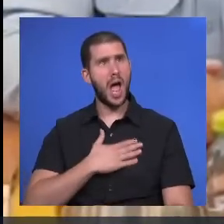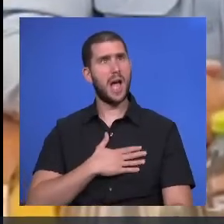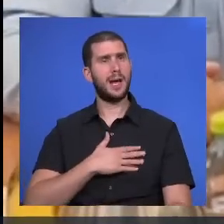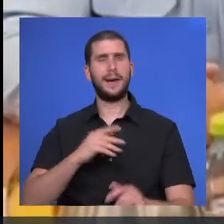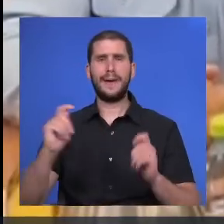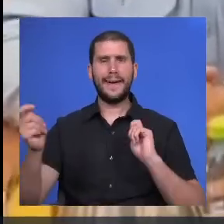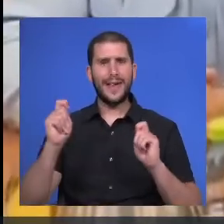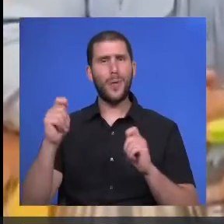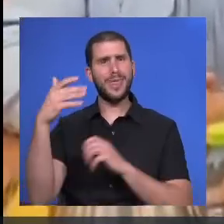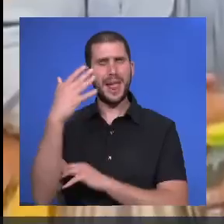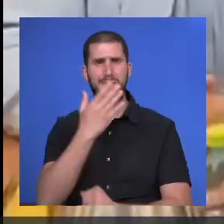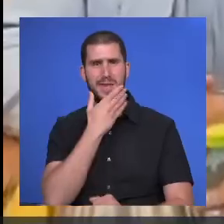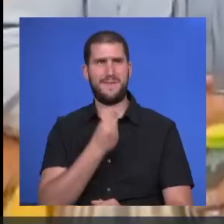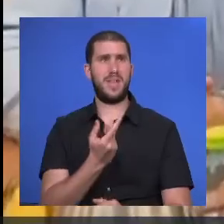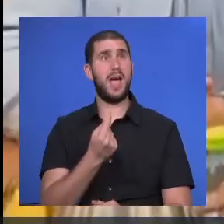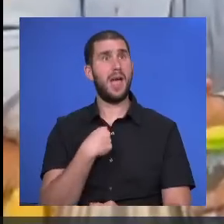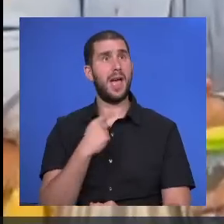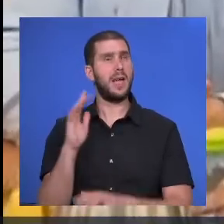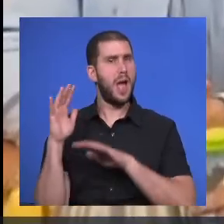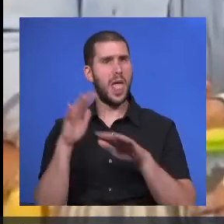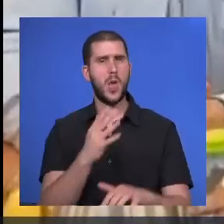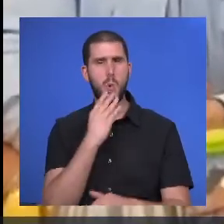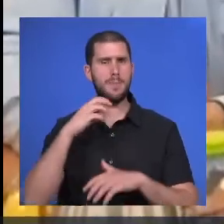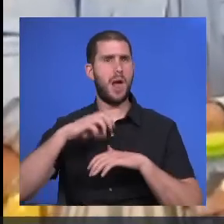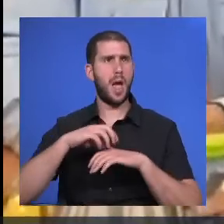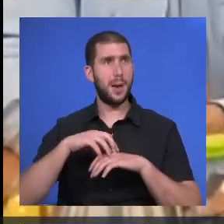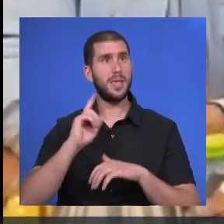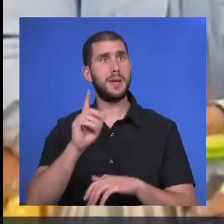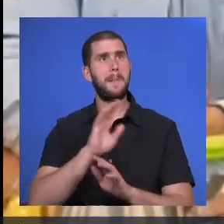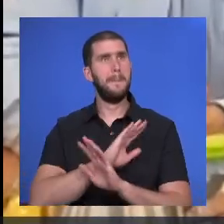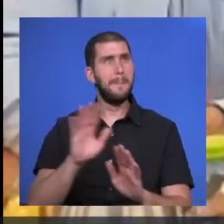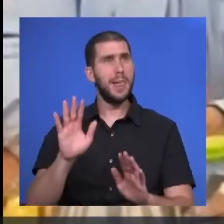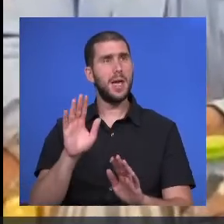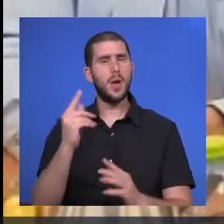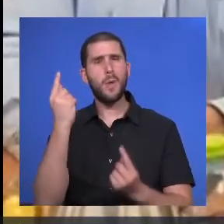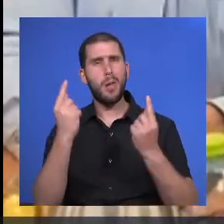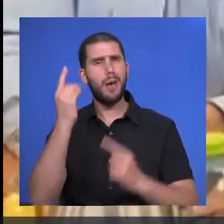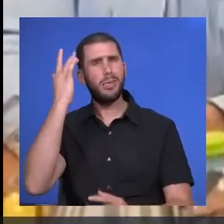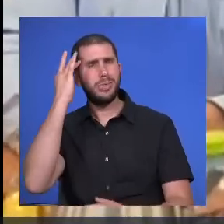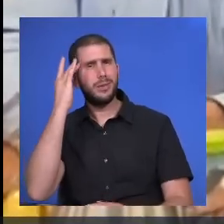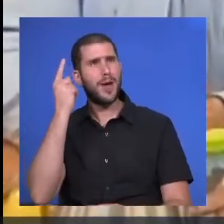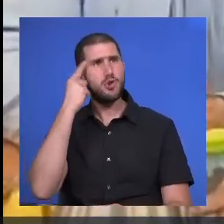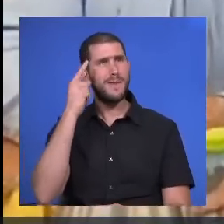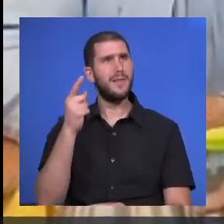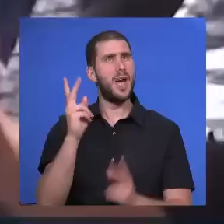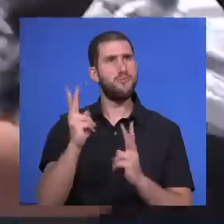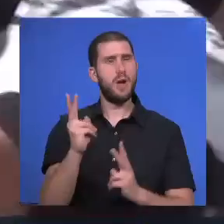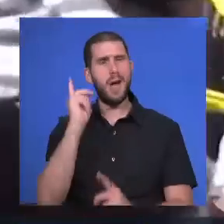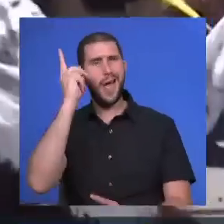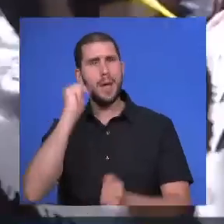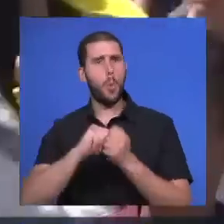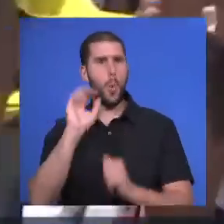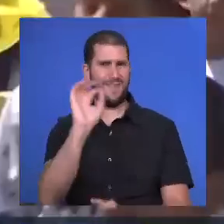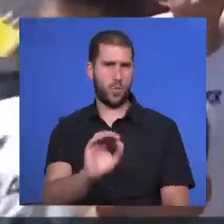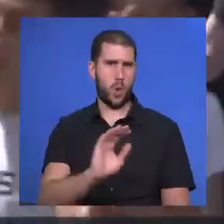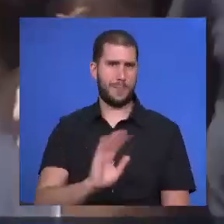מאוד, עלייה של יהודים להר הבית, בלי שמאן דהוא יחשוב שאפשר לאיים עליהם או לפגוע בהם.